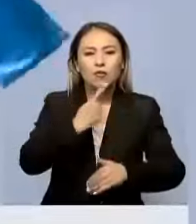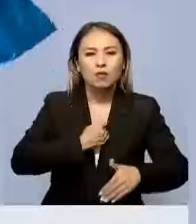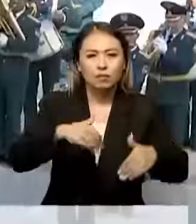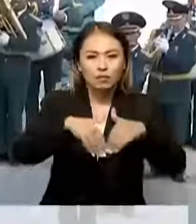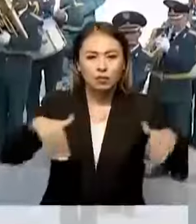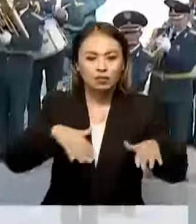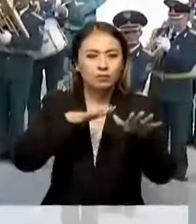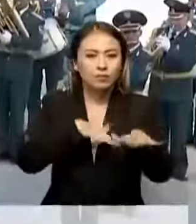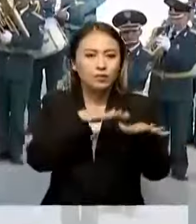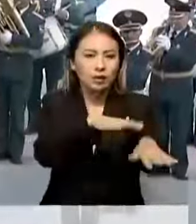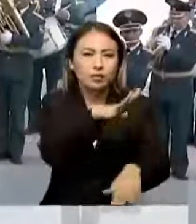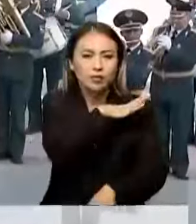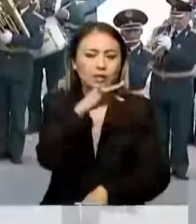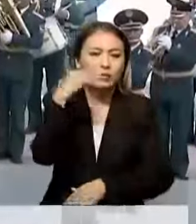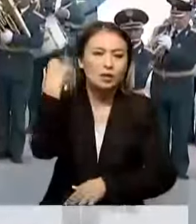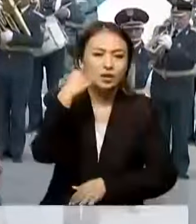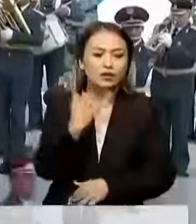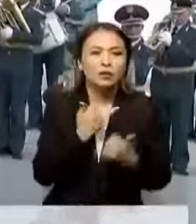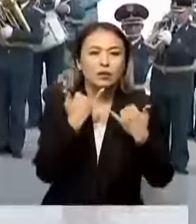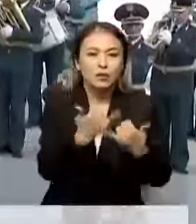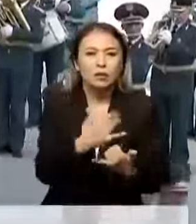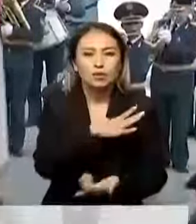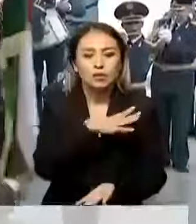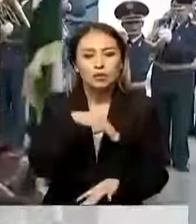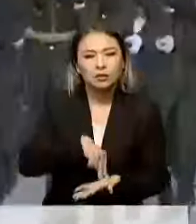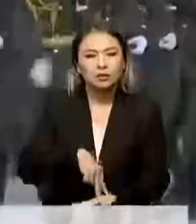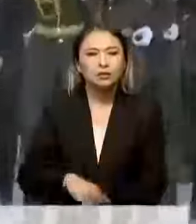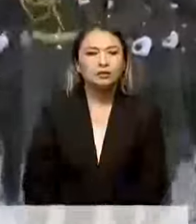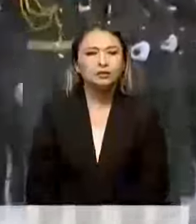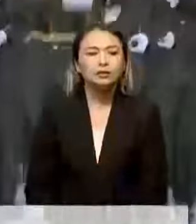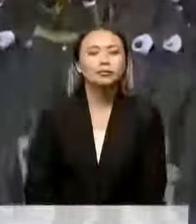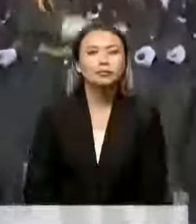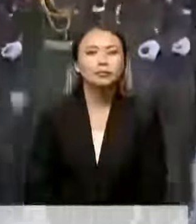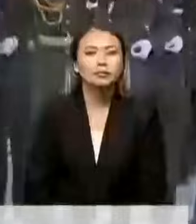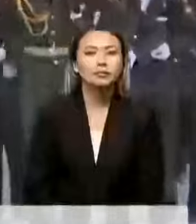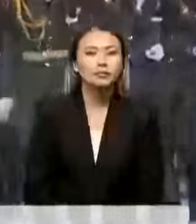өтіп, президенттер мен делегаттар да оларға өз ілтипатын білдірді.